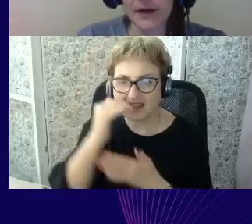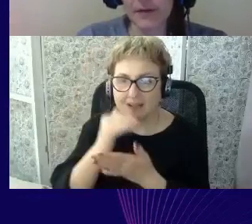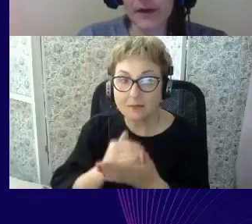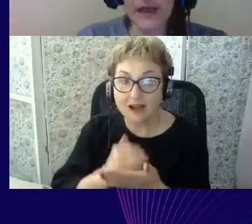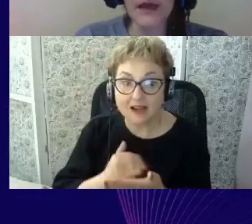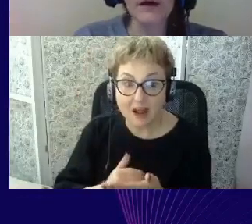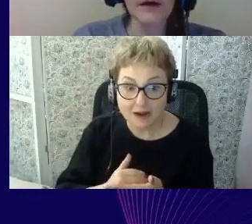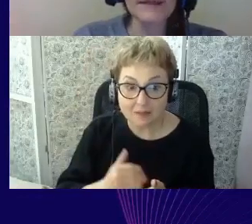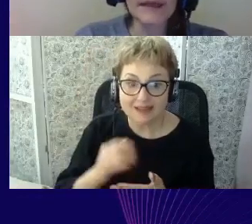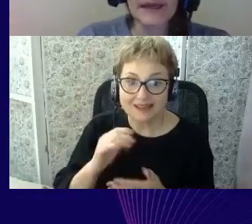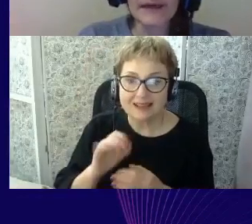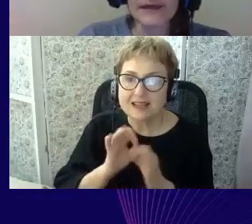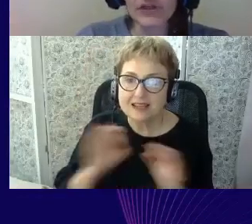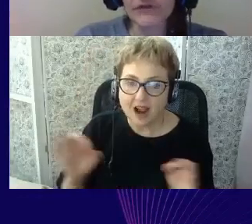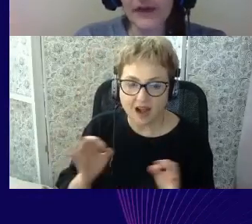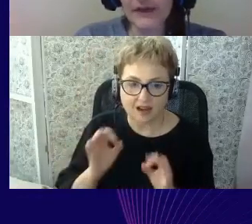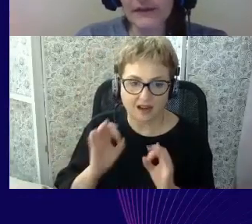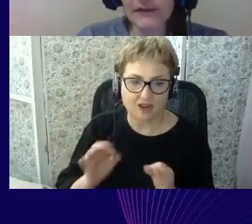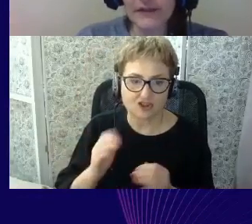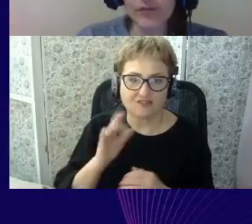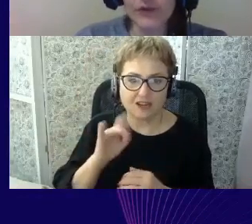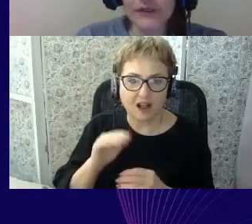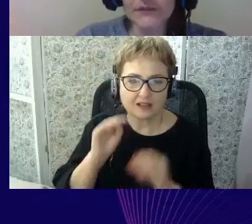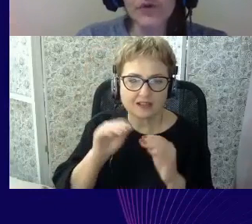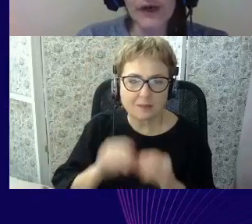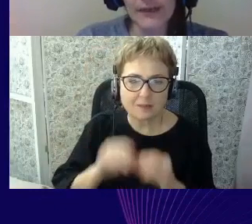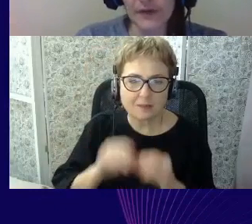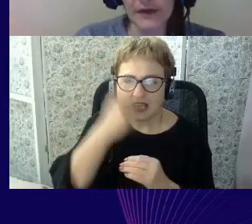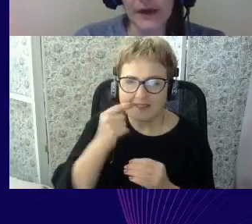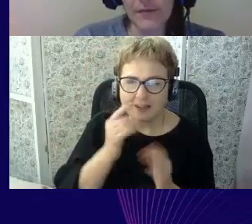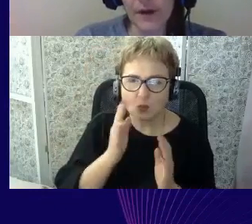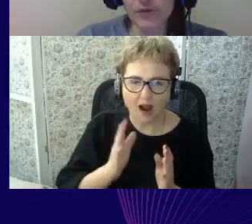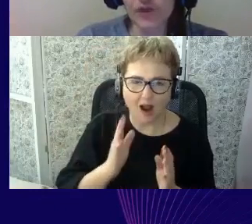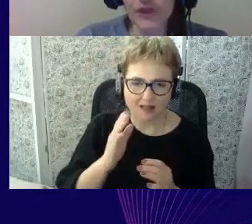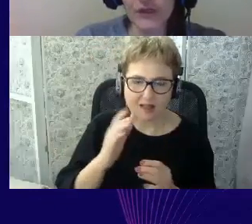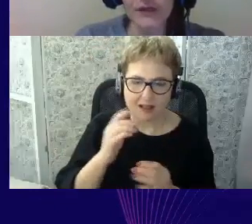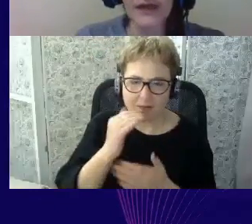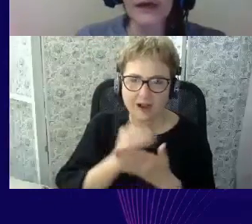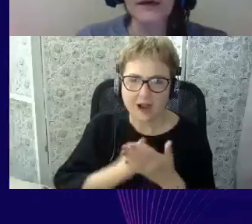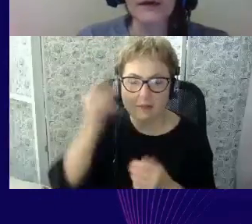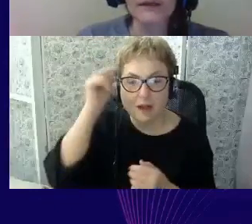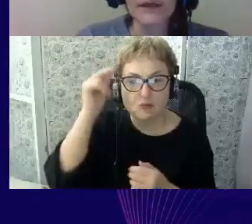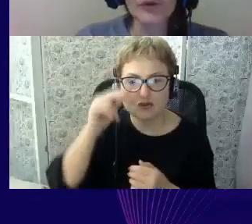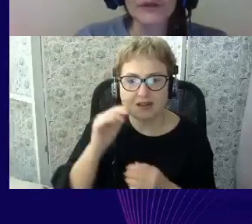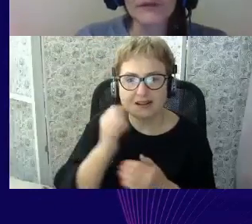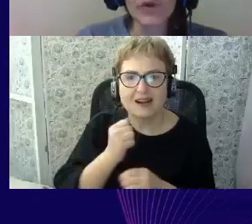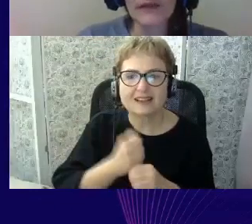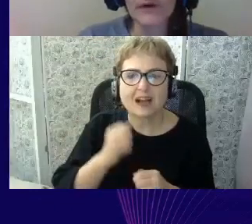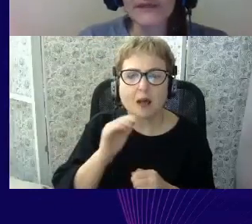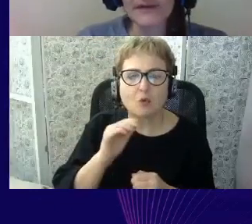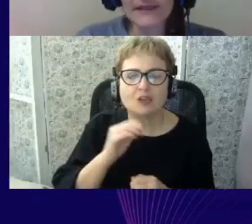образовательных программах. Идеальный, конечно, вариант – это разработка индивидуальной программы обучения,